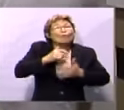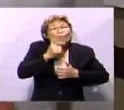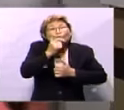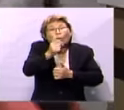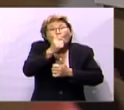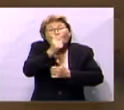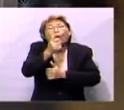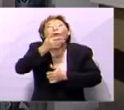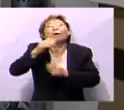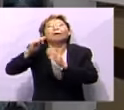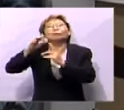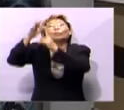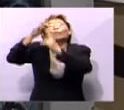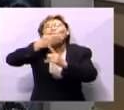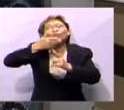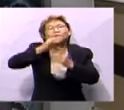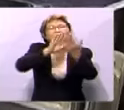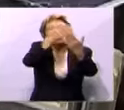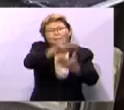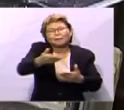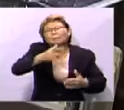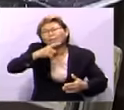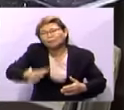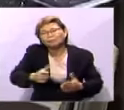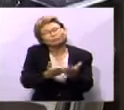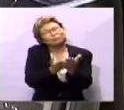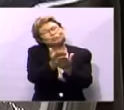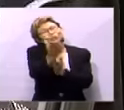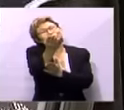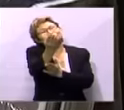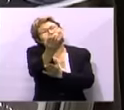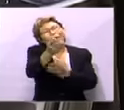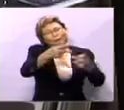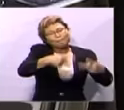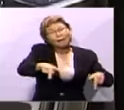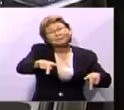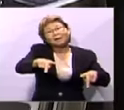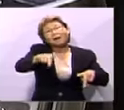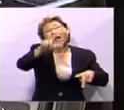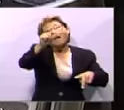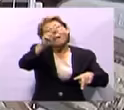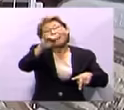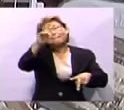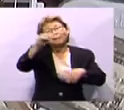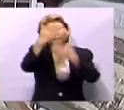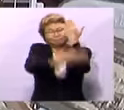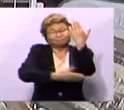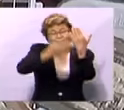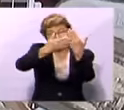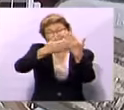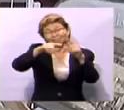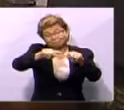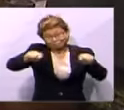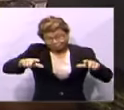kepada generasi muda terhadap barangan antik. Secara tidak langsung menjadikan pasar lambak di seluruh negara sebagai